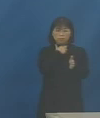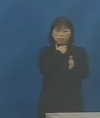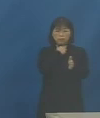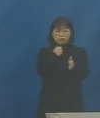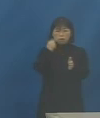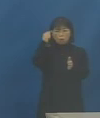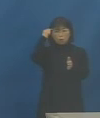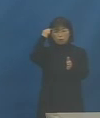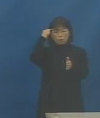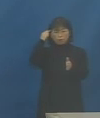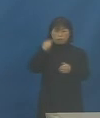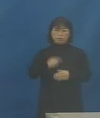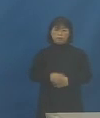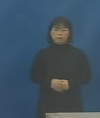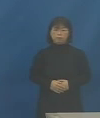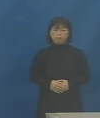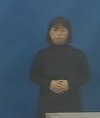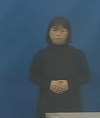ます